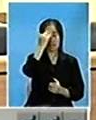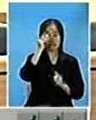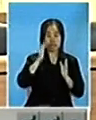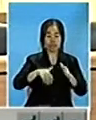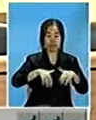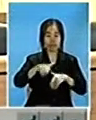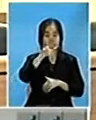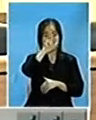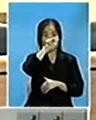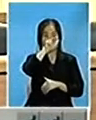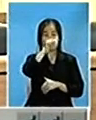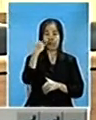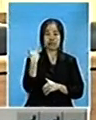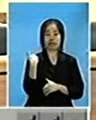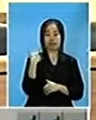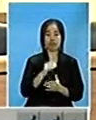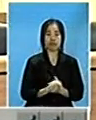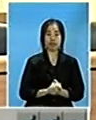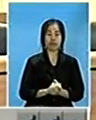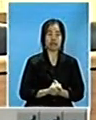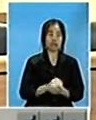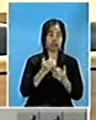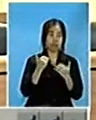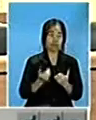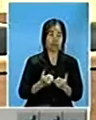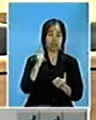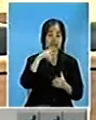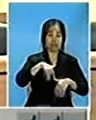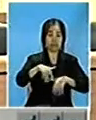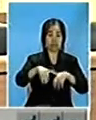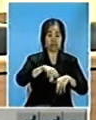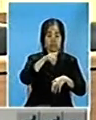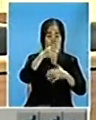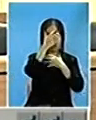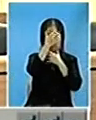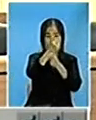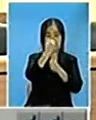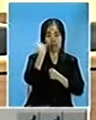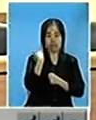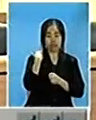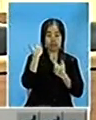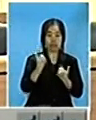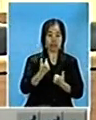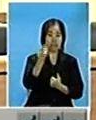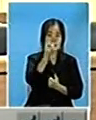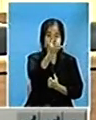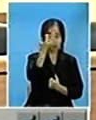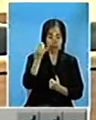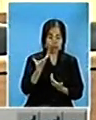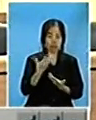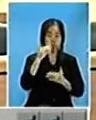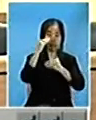ชนแล้วยิ่งโลกมันเปลี่ยนไปแล้วด้วยซ้ำไปนี่ประชาชนก็สนใจครับว่าบ้านเมืองจะเป็นอย่างไรจะไปทาง